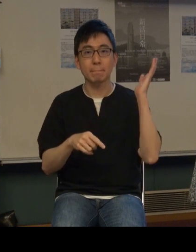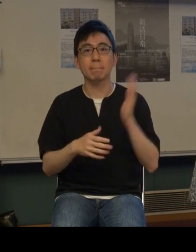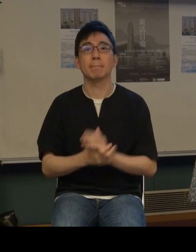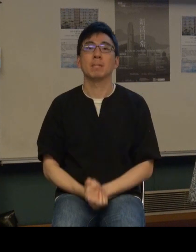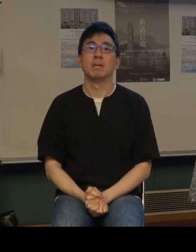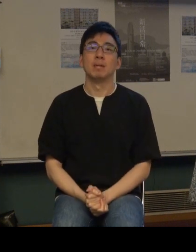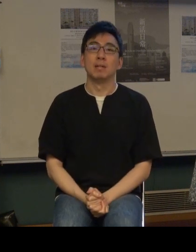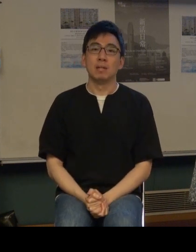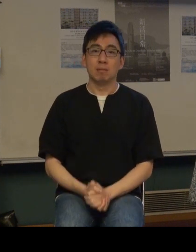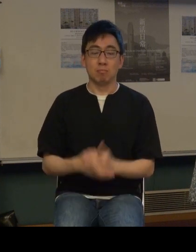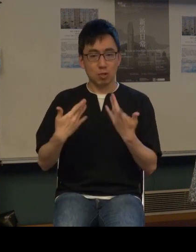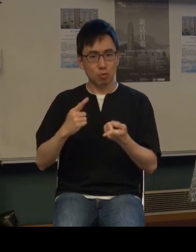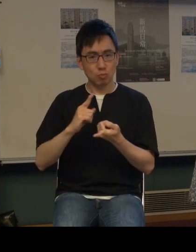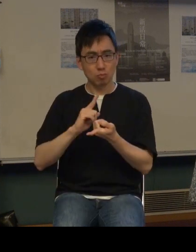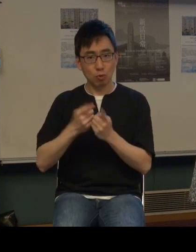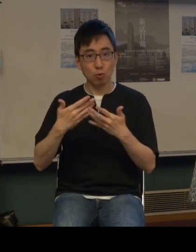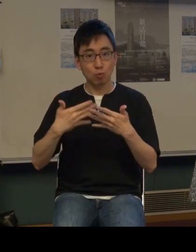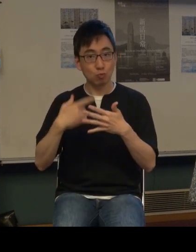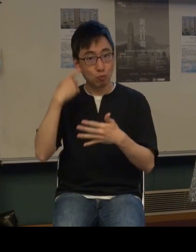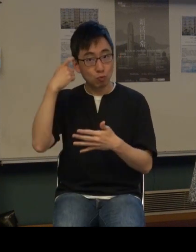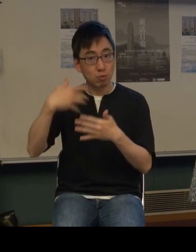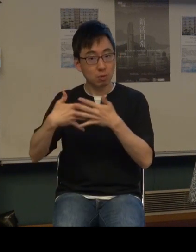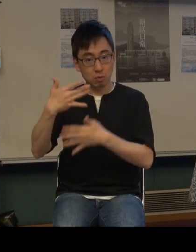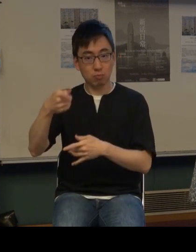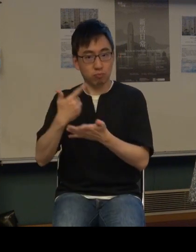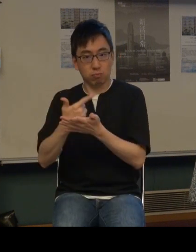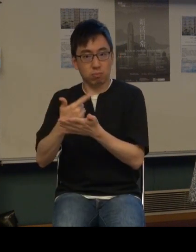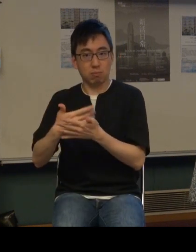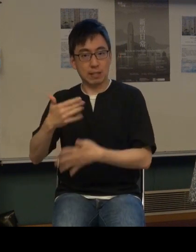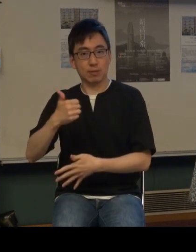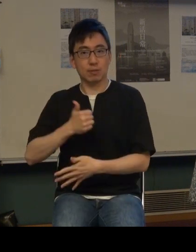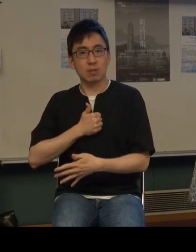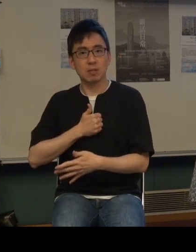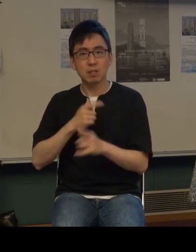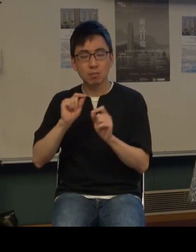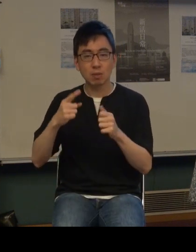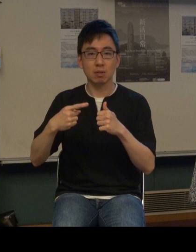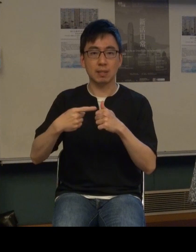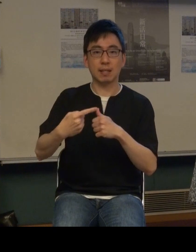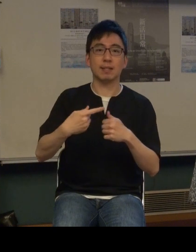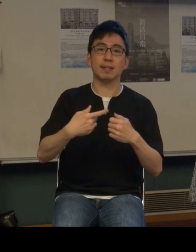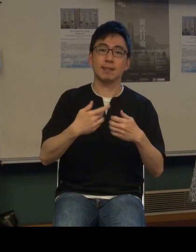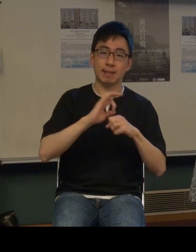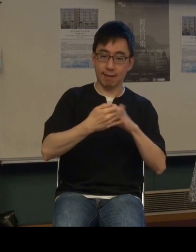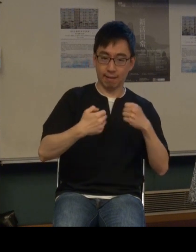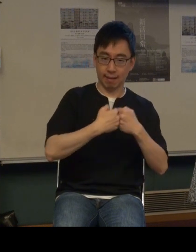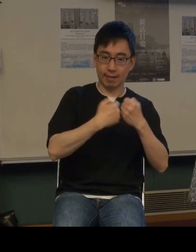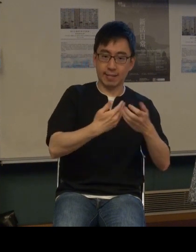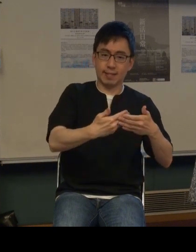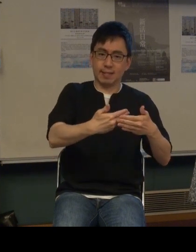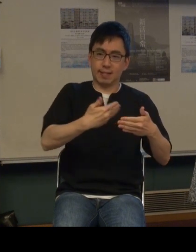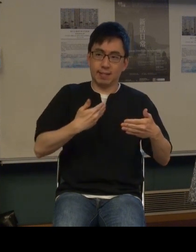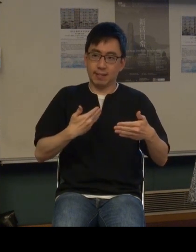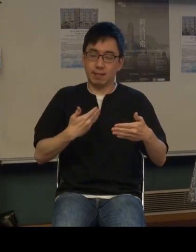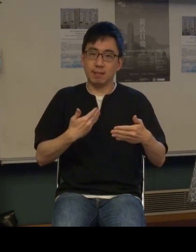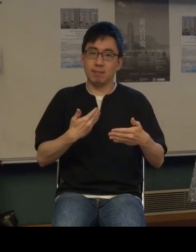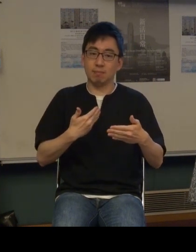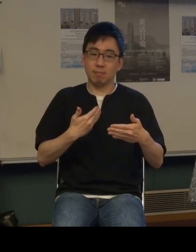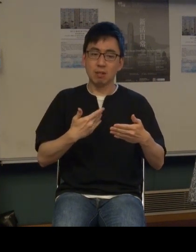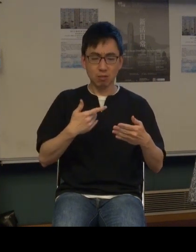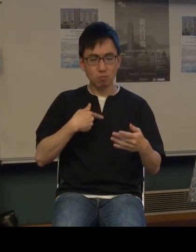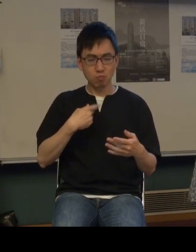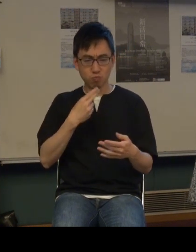建築師，因為咧喺第一次世界大戰之前咧，佢就預計咗大戰咧